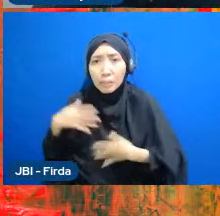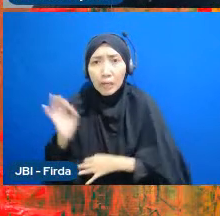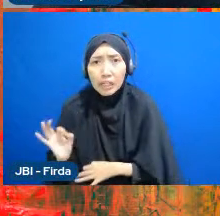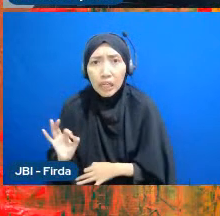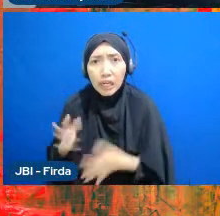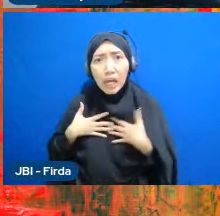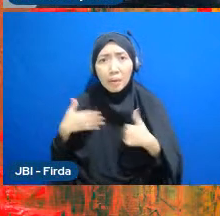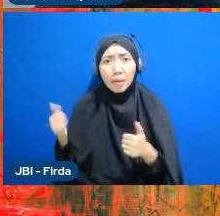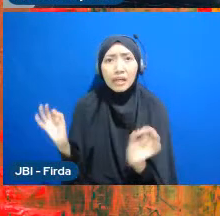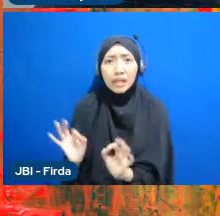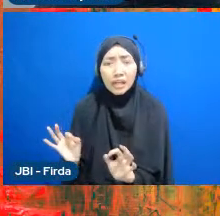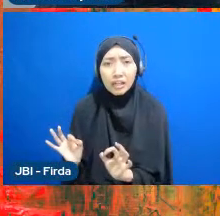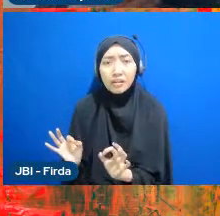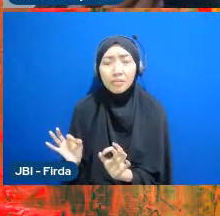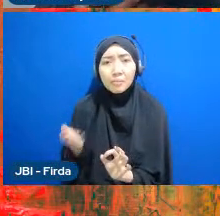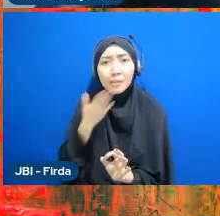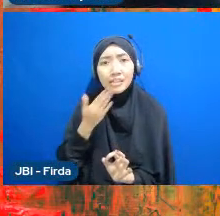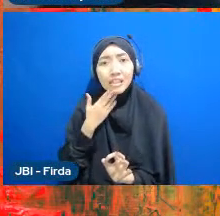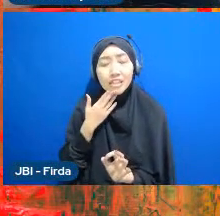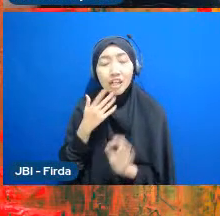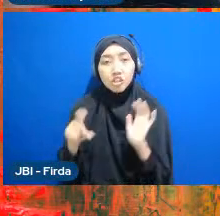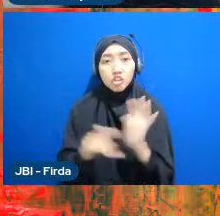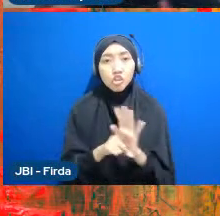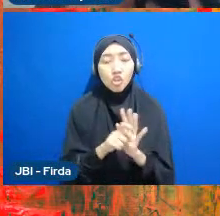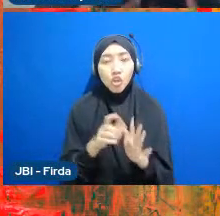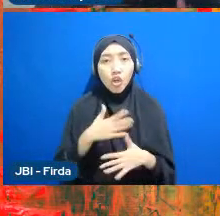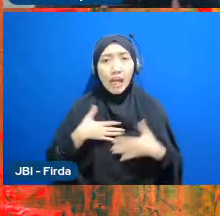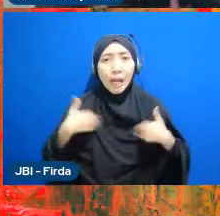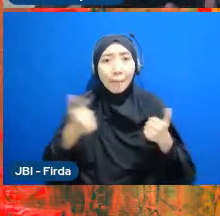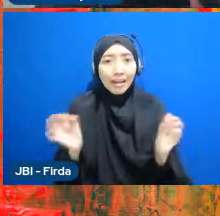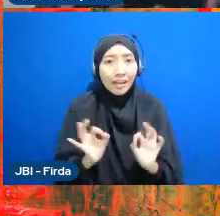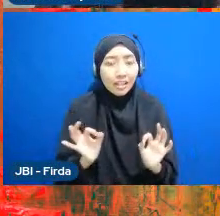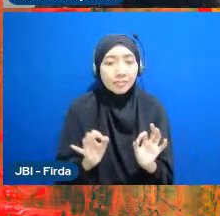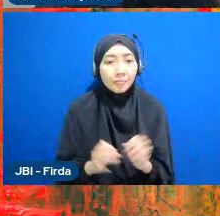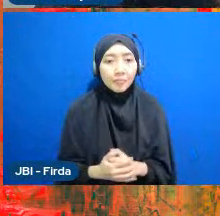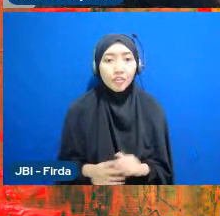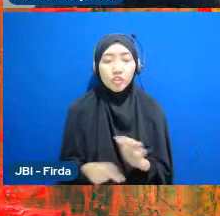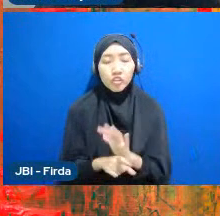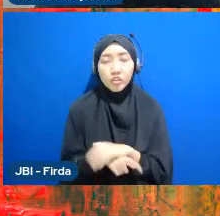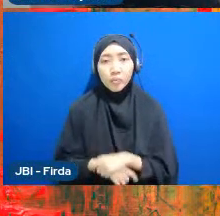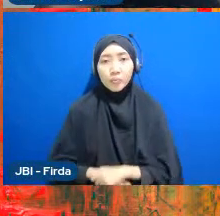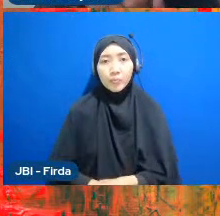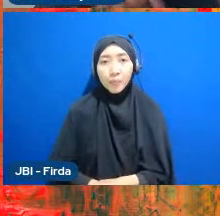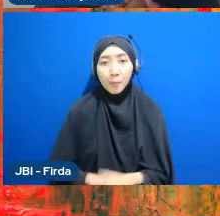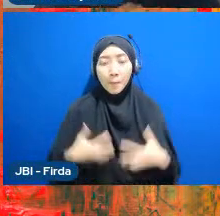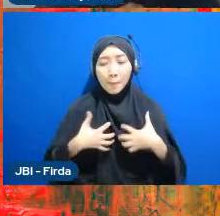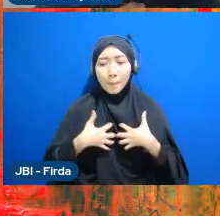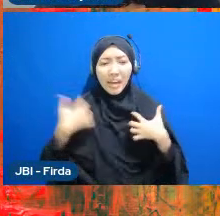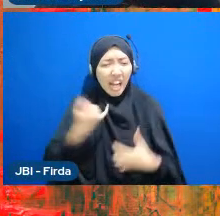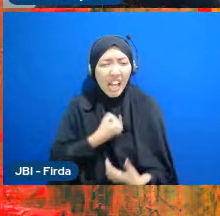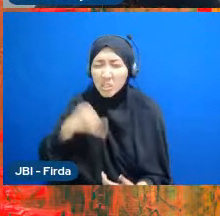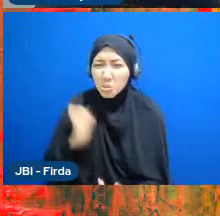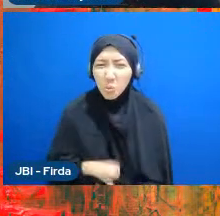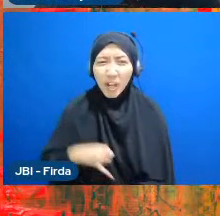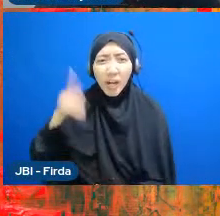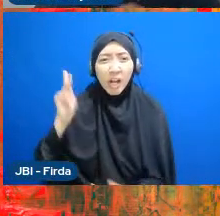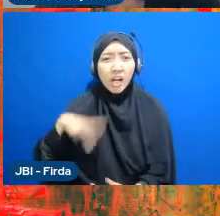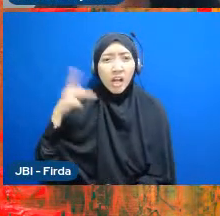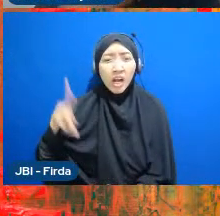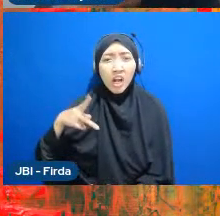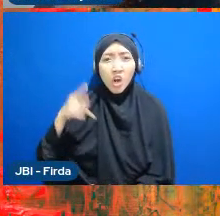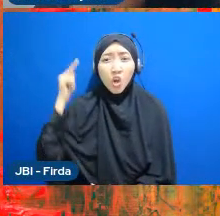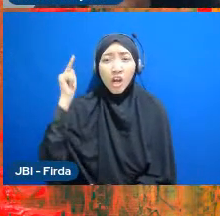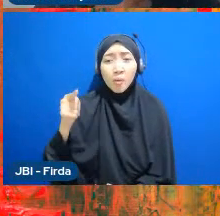aman. Contoh gak aman kayak gimana? Misalnya dia marah. Aku gak suka kalau misalnya